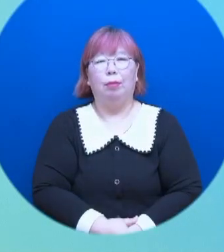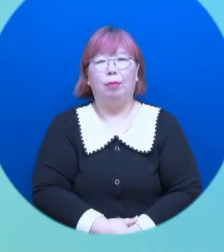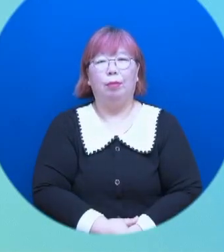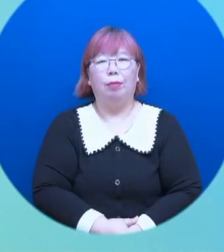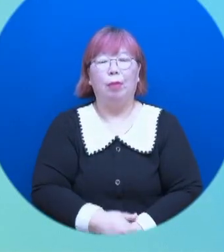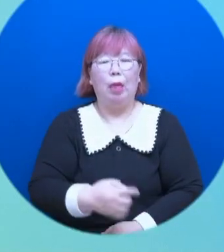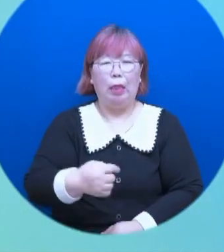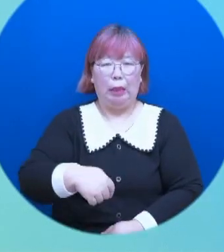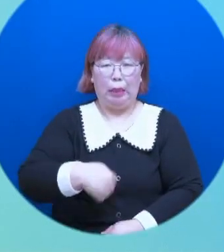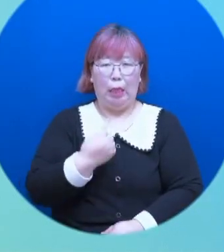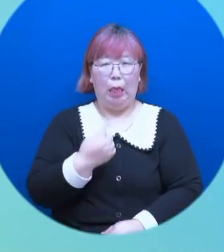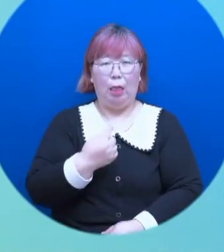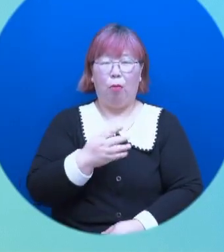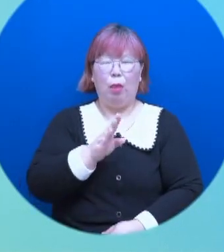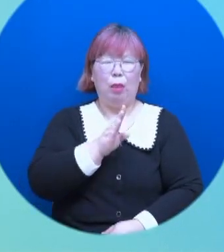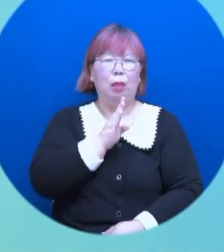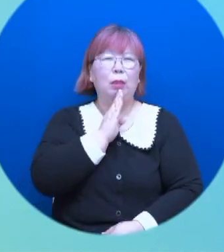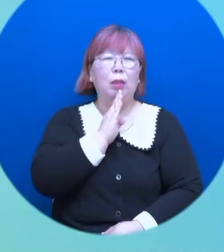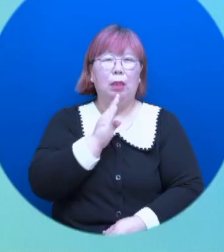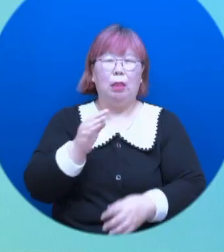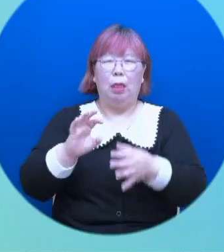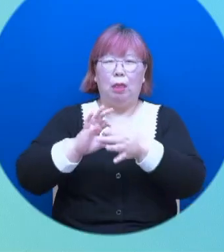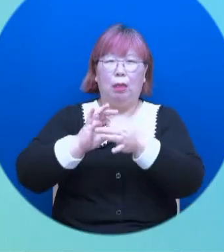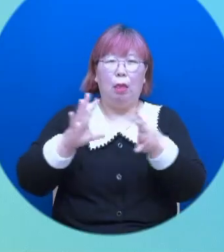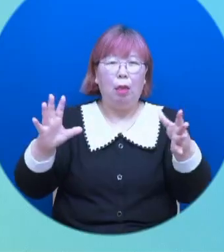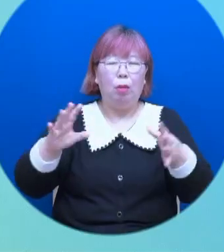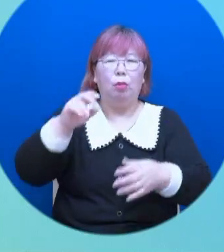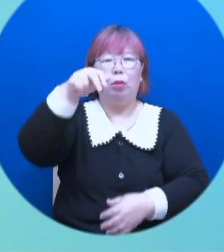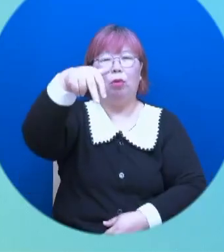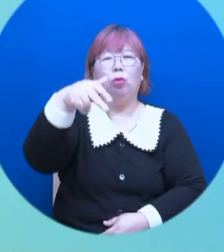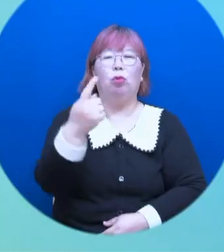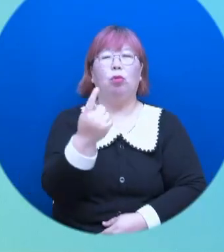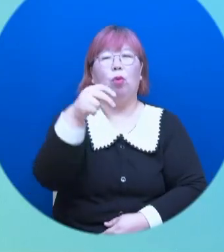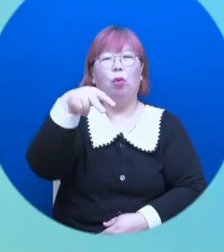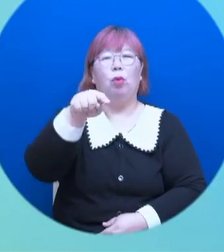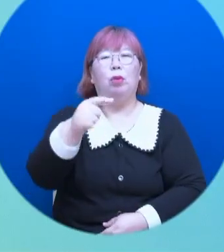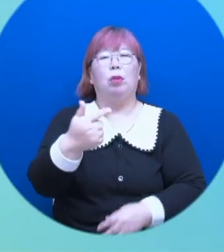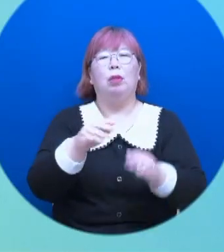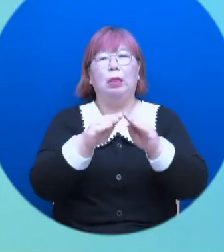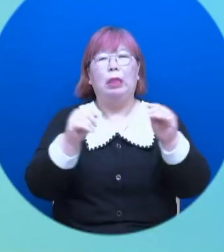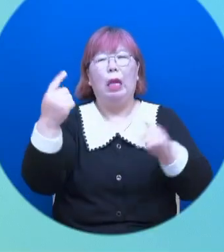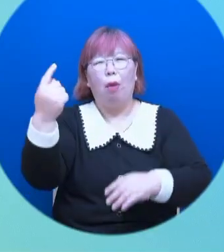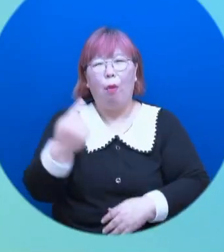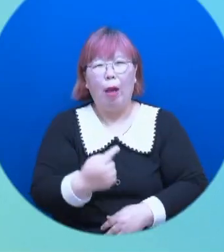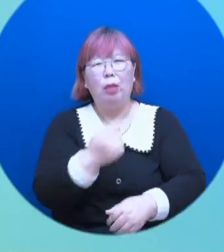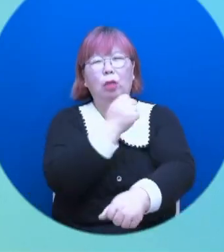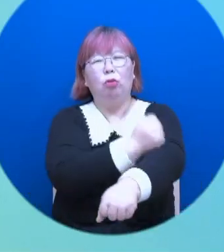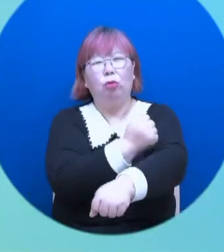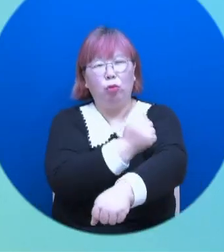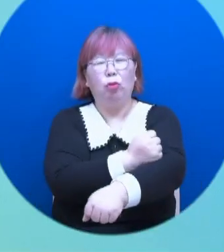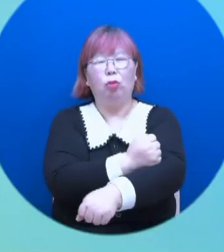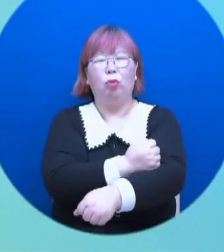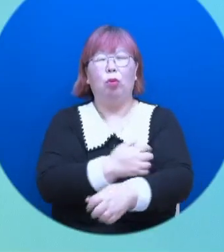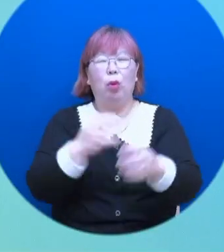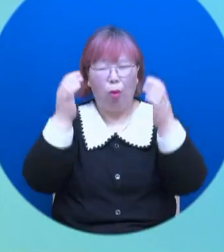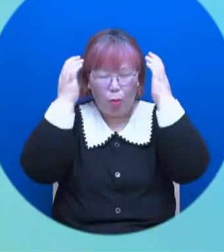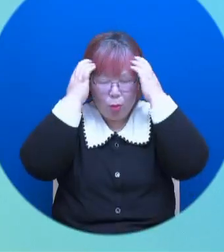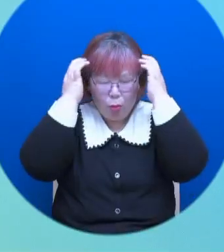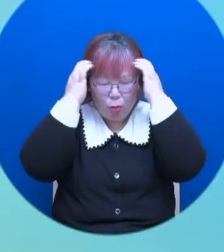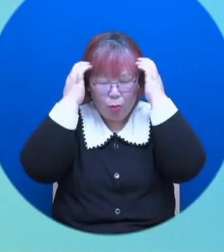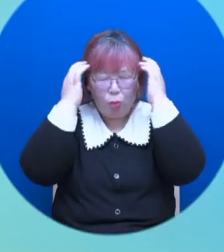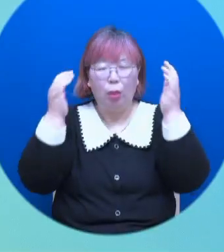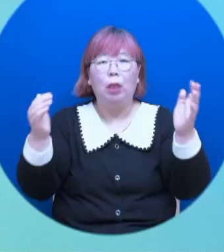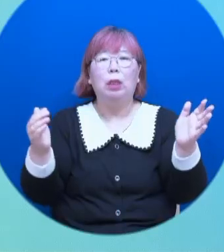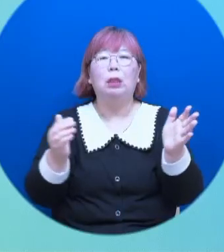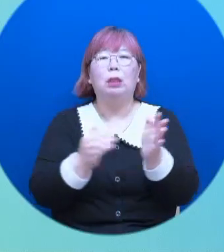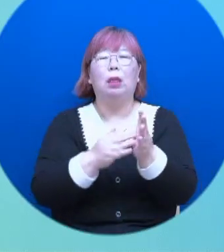자기와는 전혀 상관없는 이 조선이라는 땅에 와서 그 모든 수고와 고생을 다 마쳤음에도